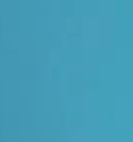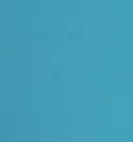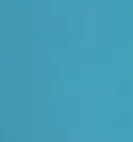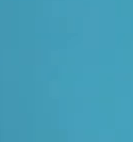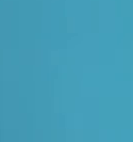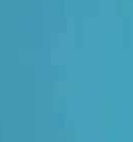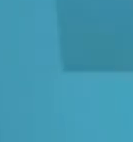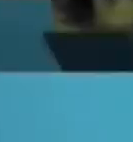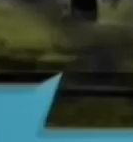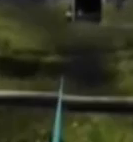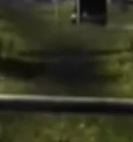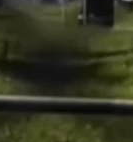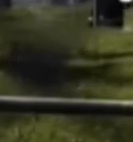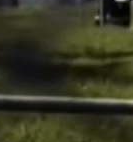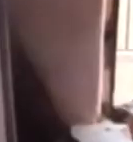Дякую.